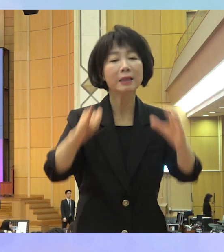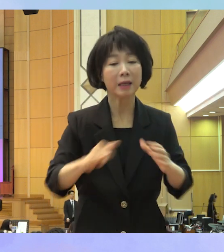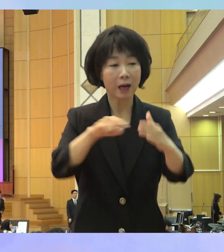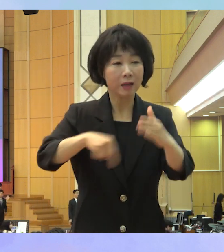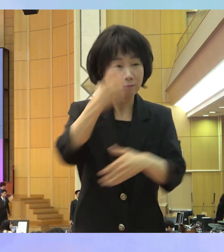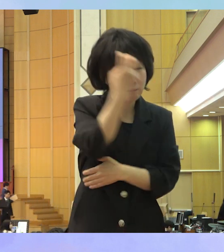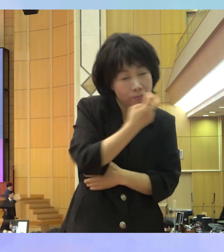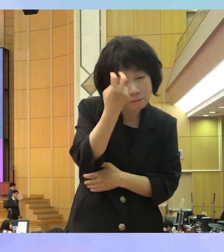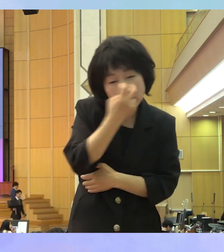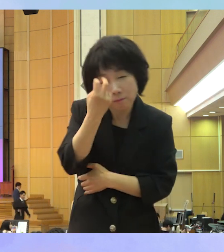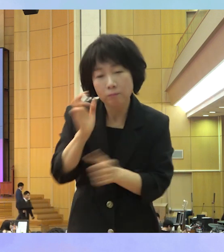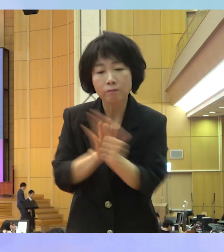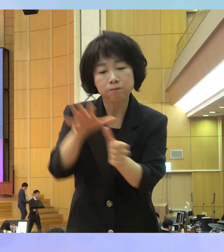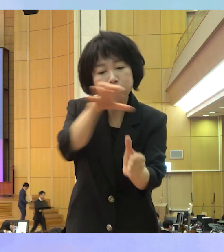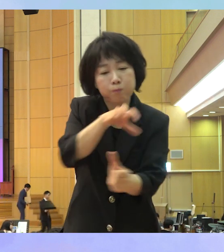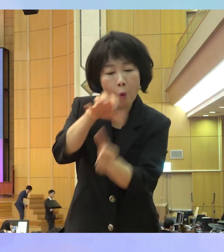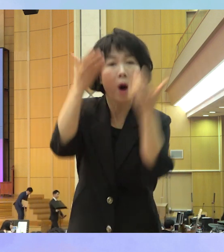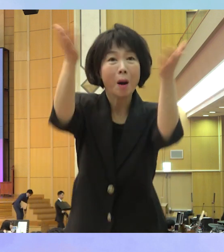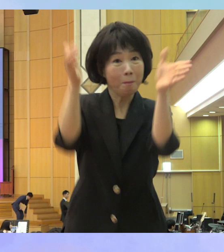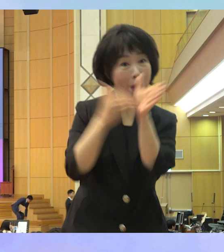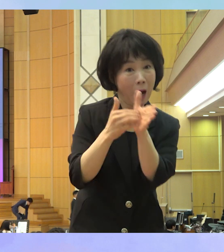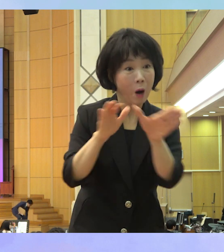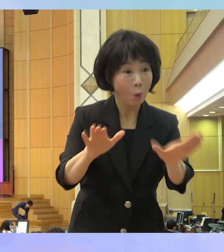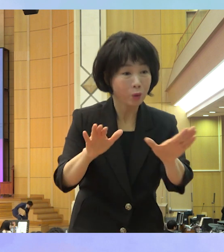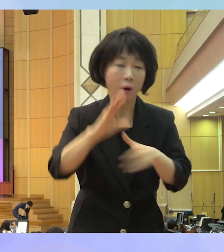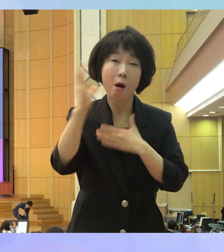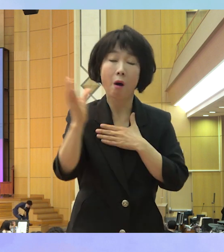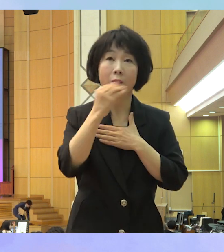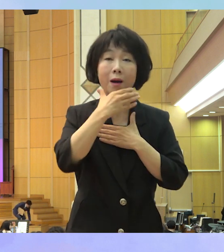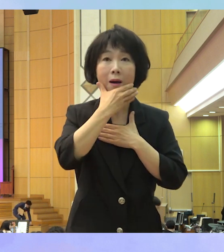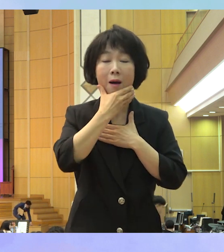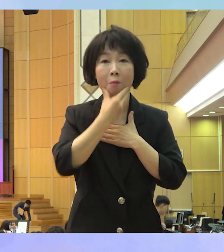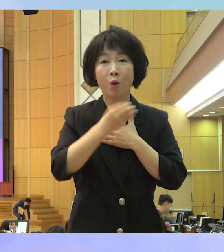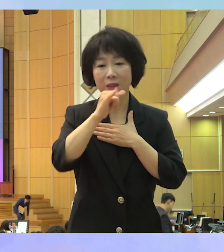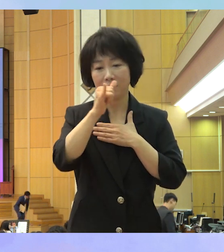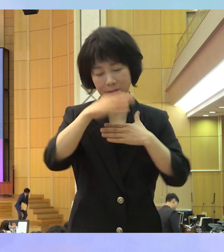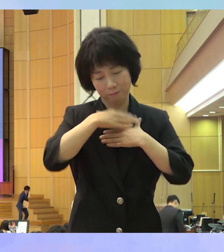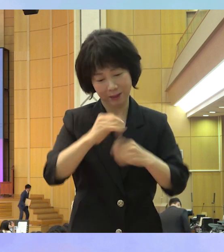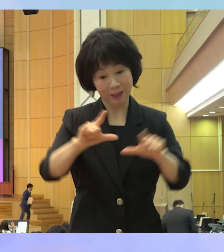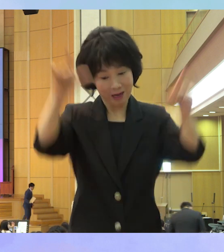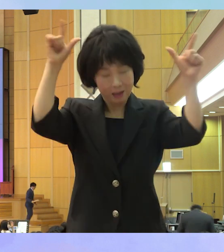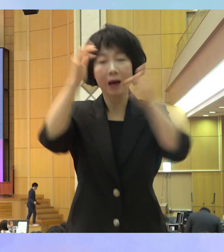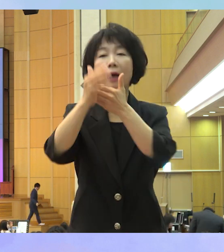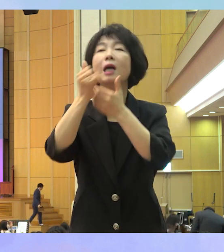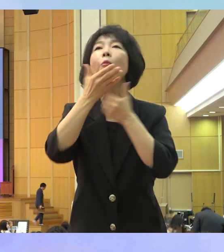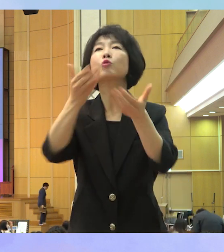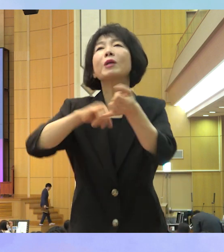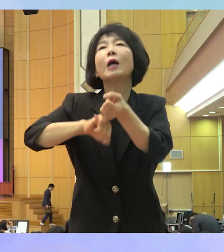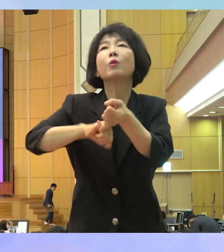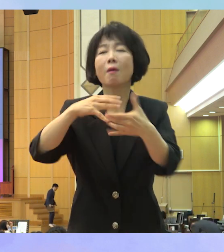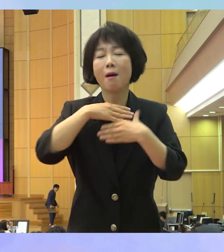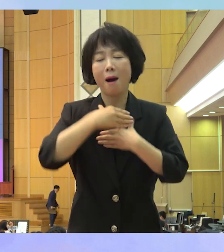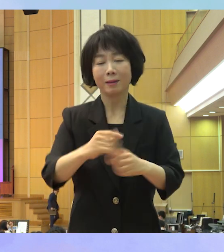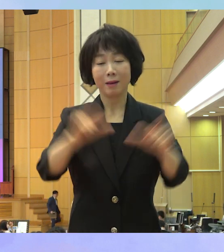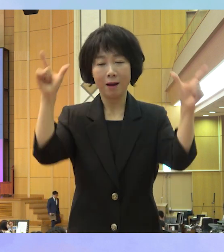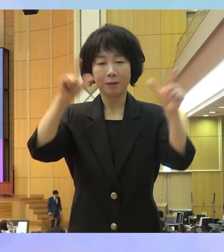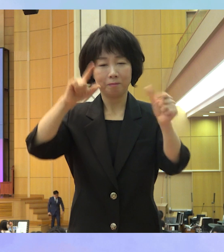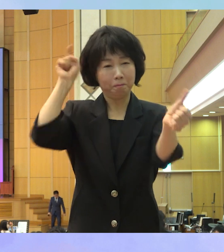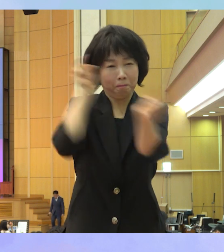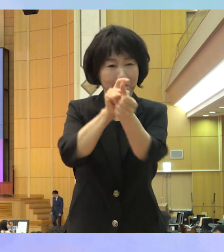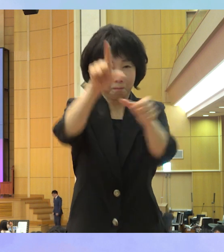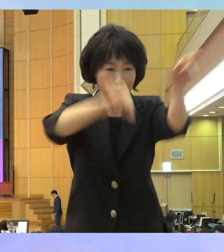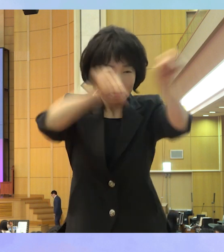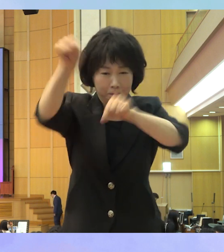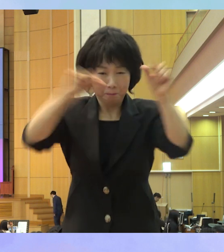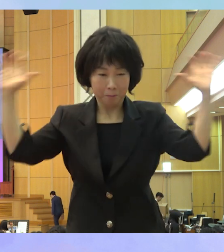가운데서 지켜주시고 보호하여 주셨다가 거룩하고 복된 날 하나님께서 복 주신다 약속하신 안식일 저희에게 허락해